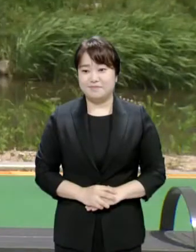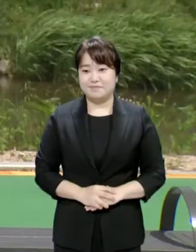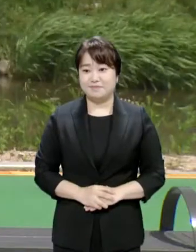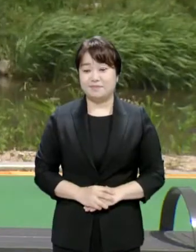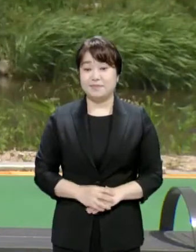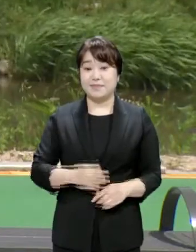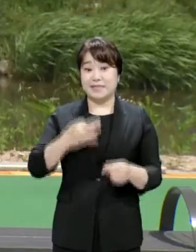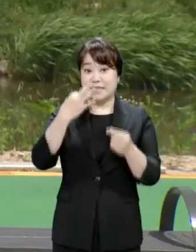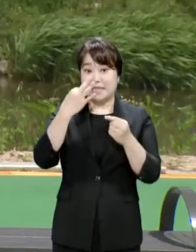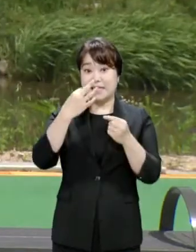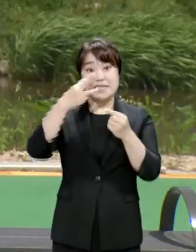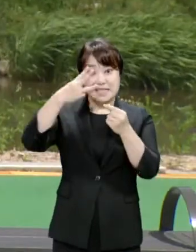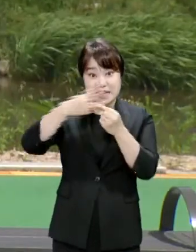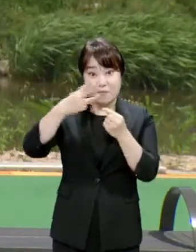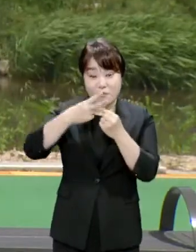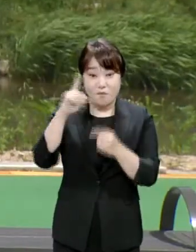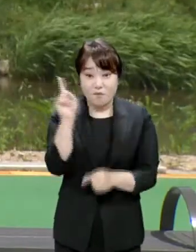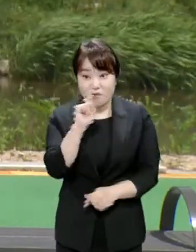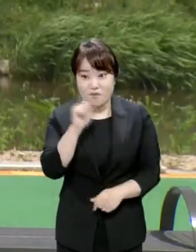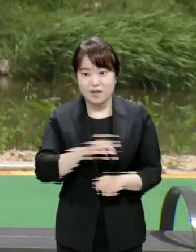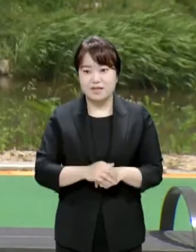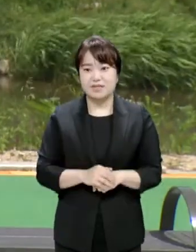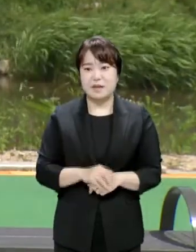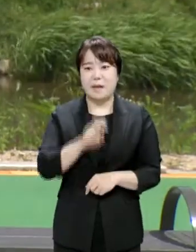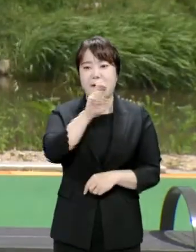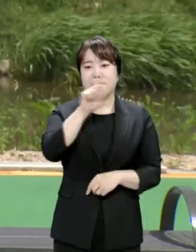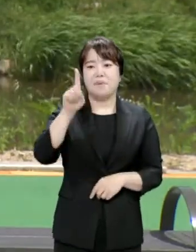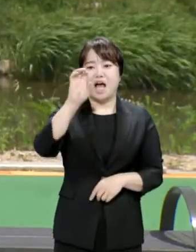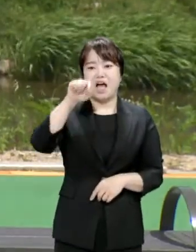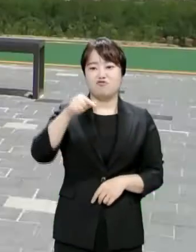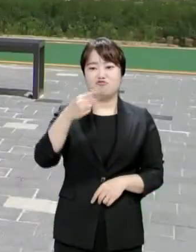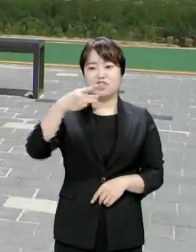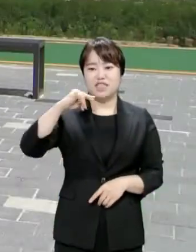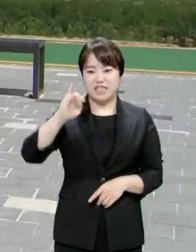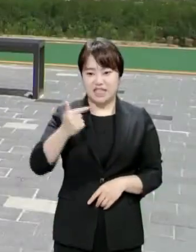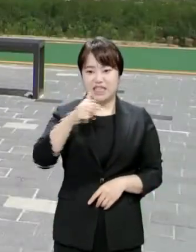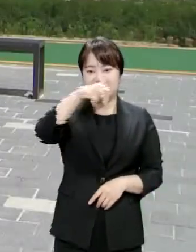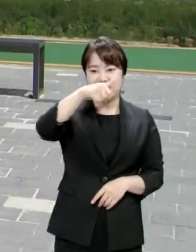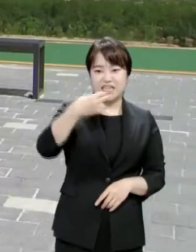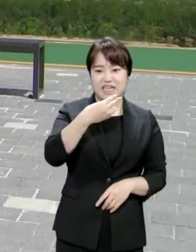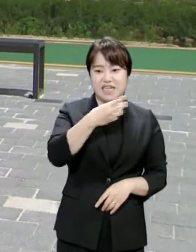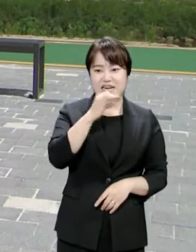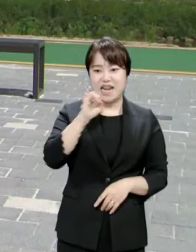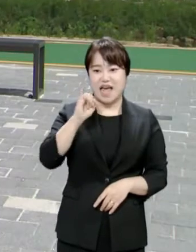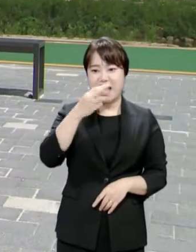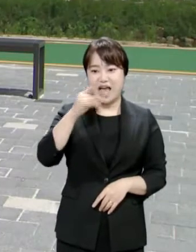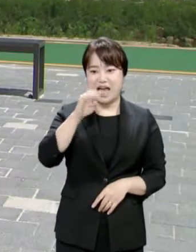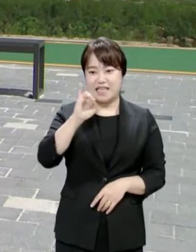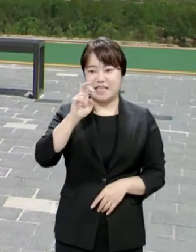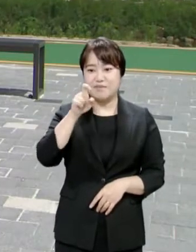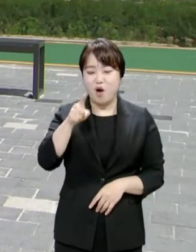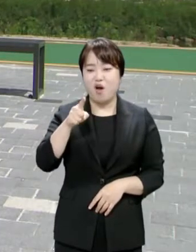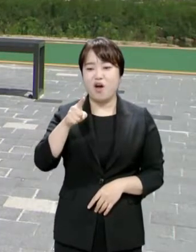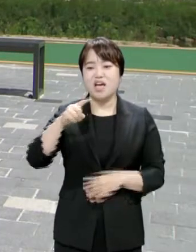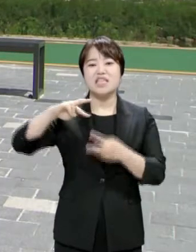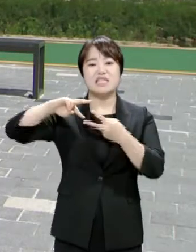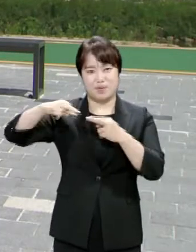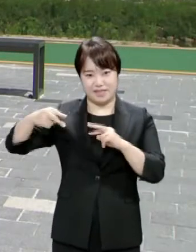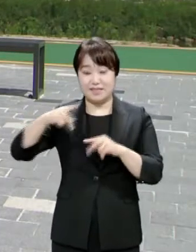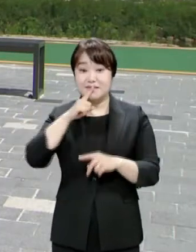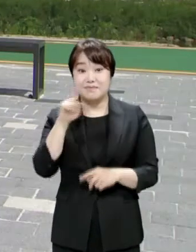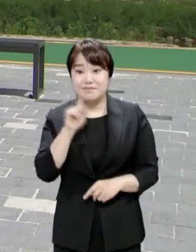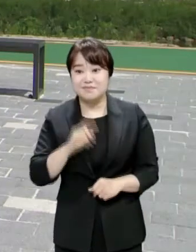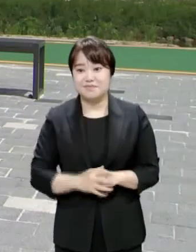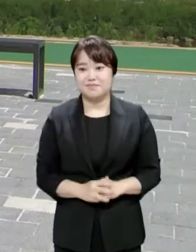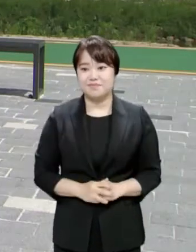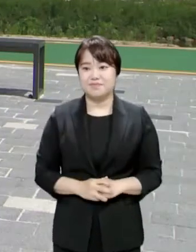우리 세 번째 근력운동 동작은 마운틴 클라이머 트위스트 동작입니다. 지난 시간에는 우리 무릎을 같은